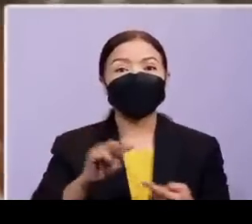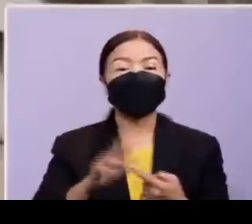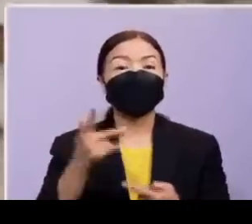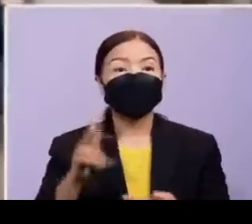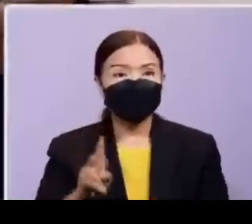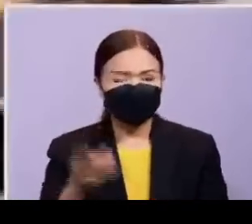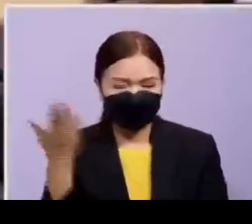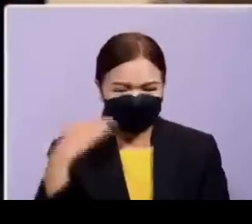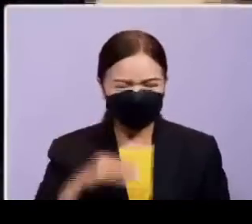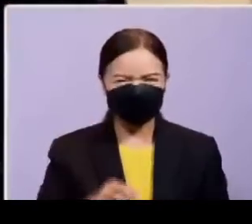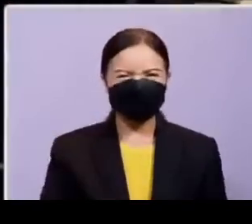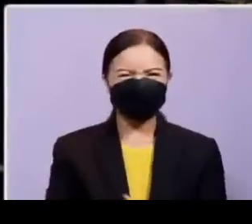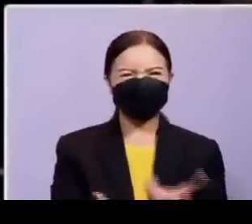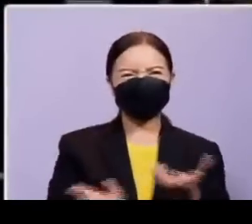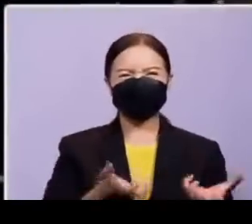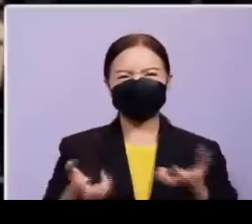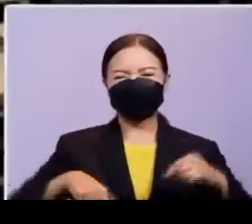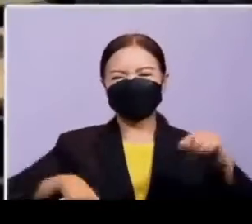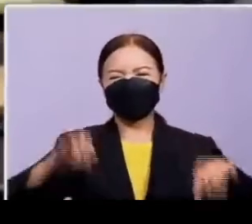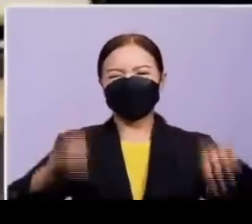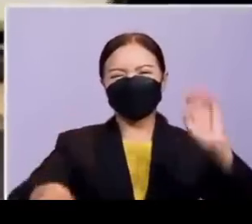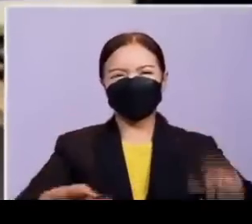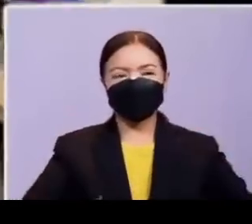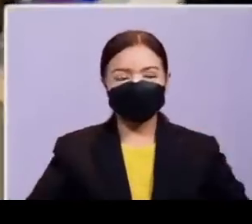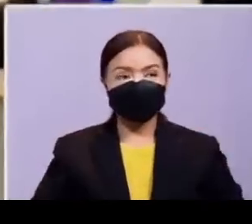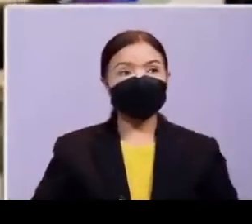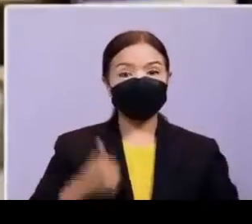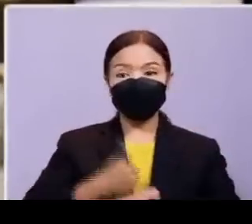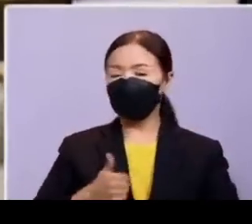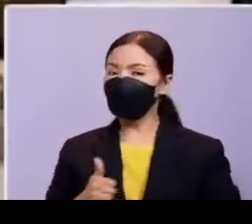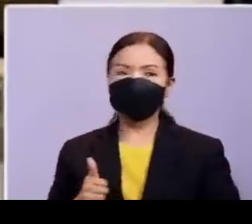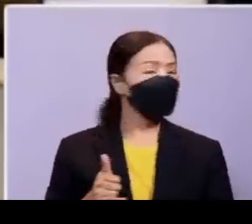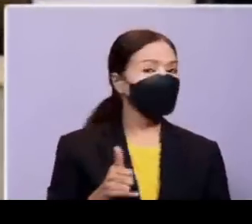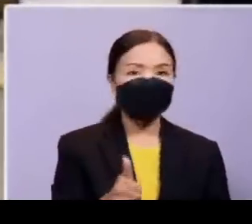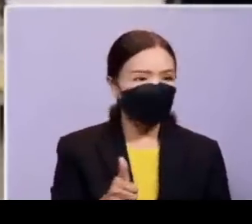ของที่มันเคยวางระเกะระกะเต็มพื้นที่พอผู้ว่าชาติชาติไปปั๊บหายเลยจ้า